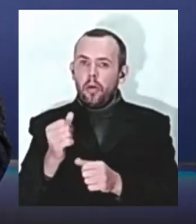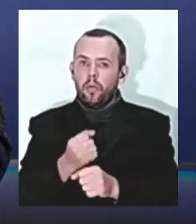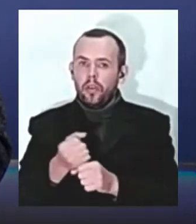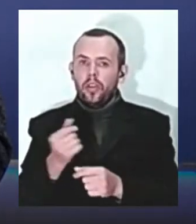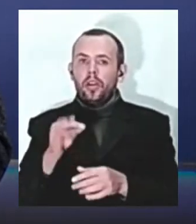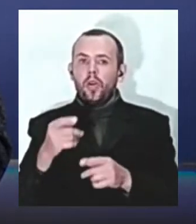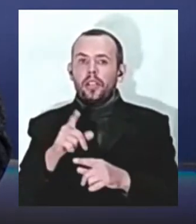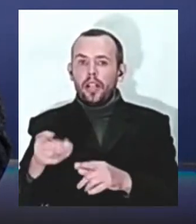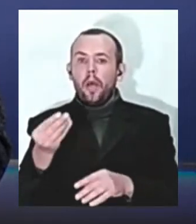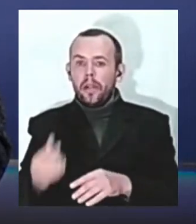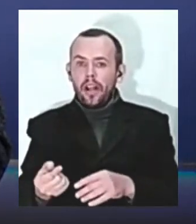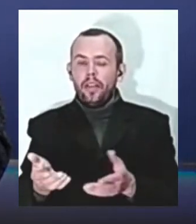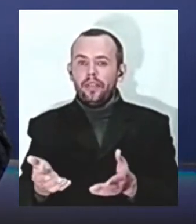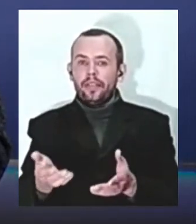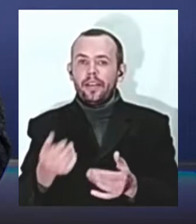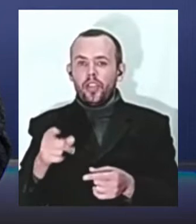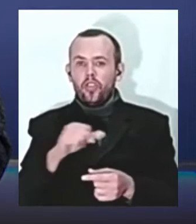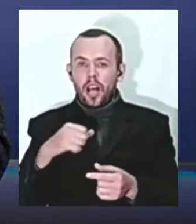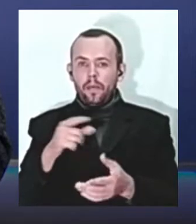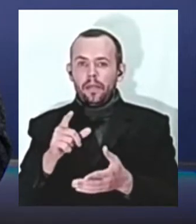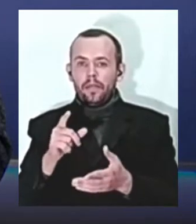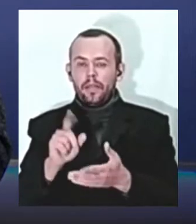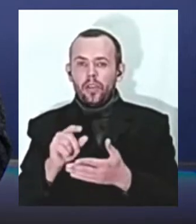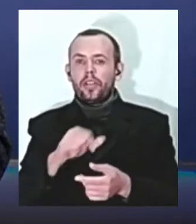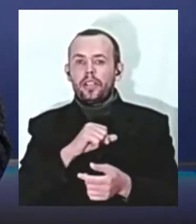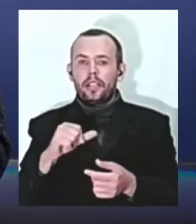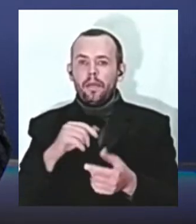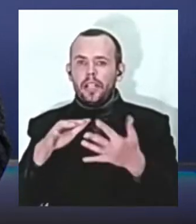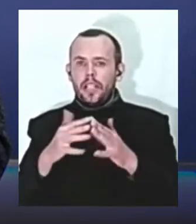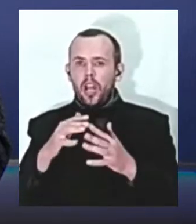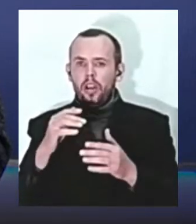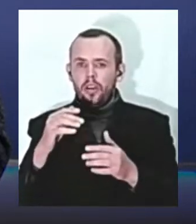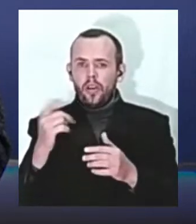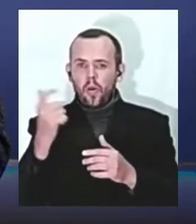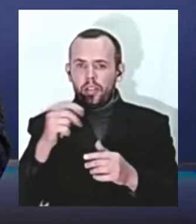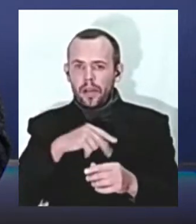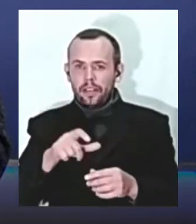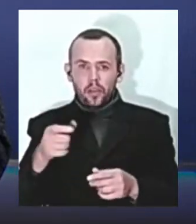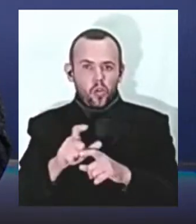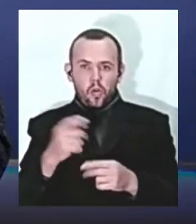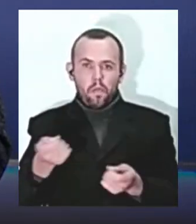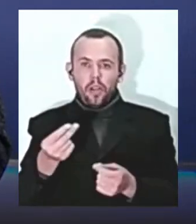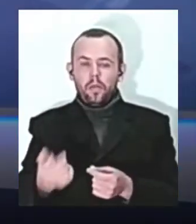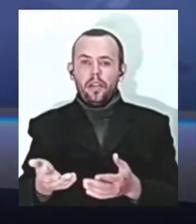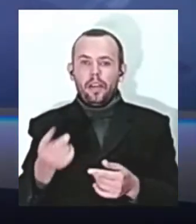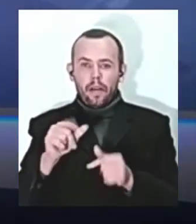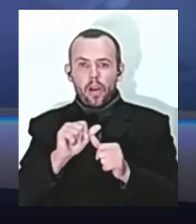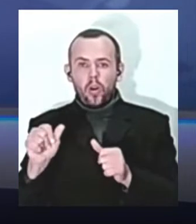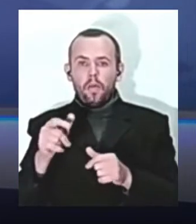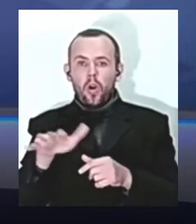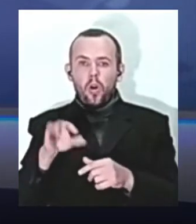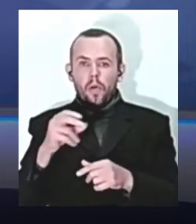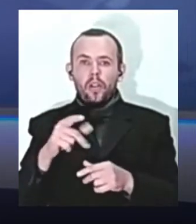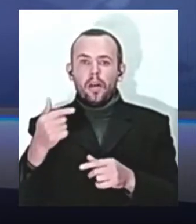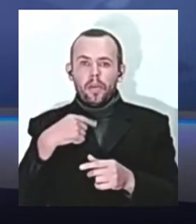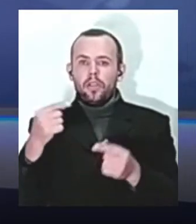паї? Ті ж самі ПДФО, ті ж самі сільхозпрацівники – дуже мало платять. Ми в окремих громадах ми чітко кажемо: ось дивись,